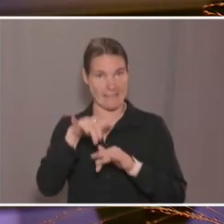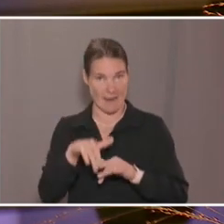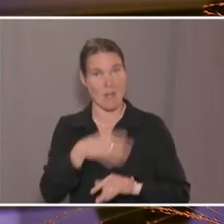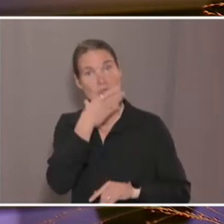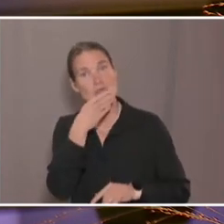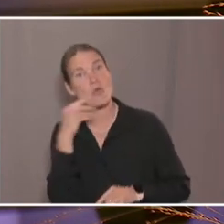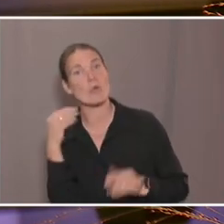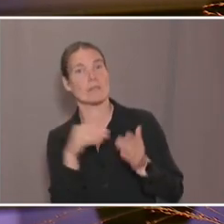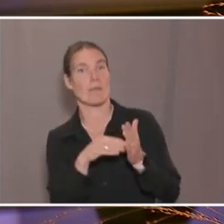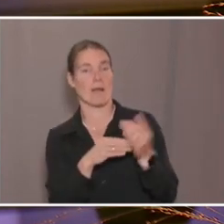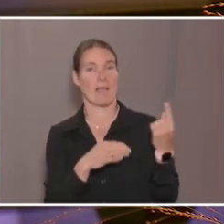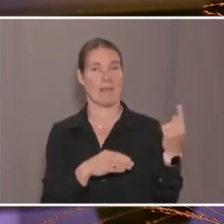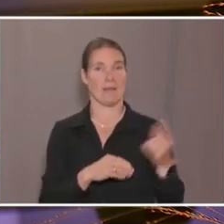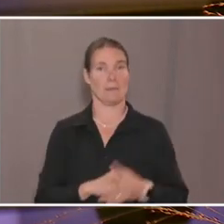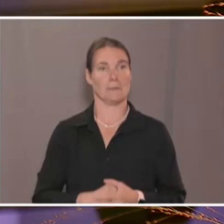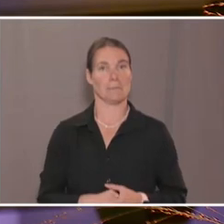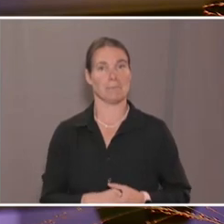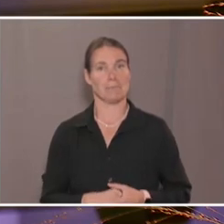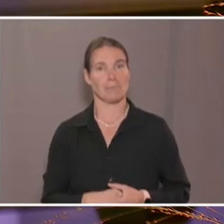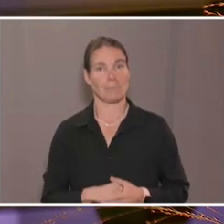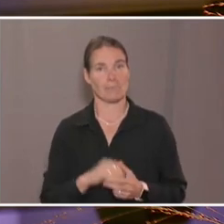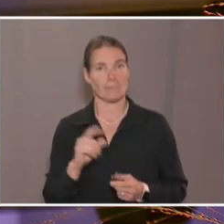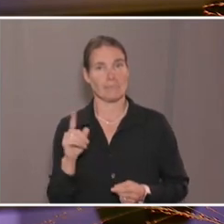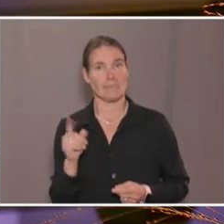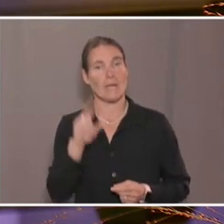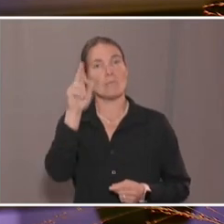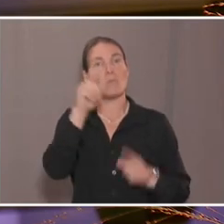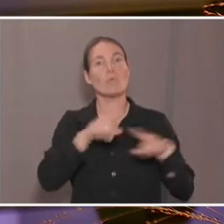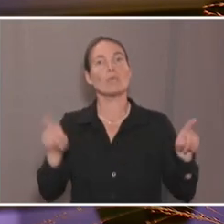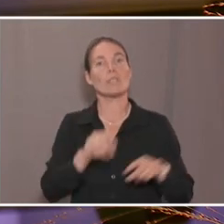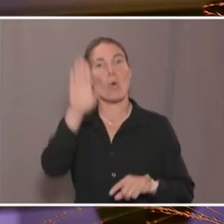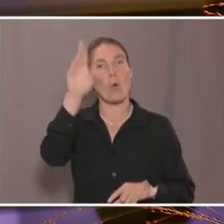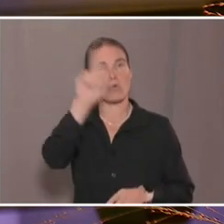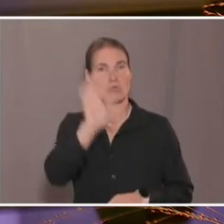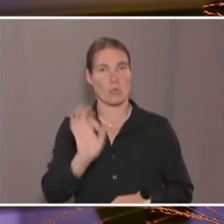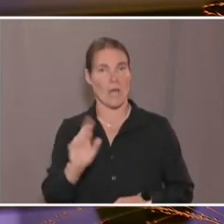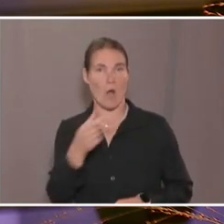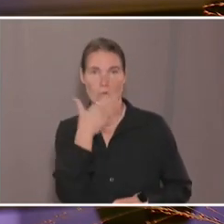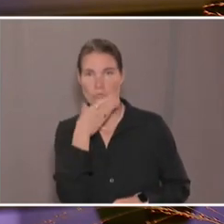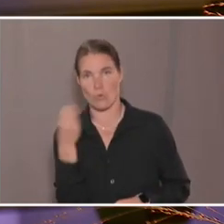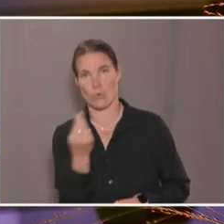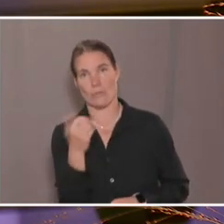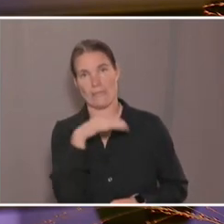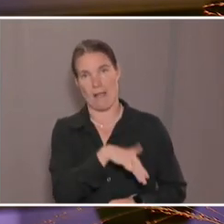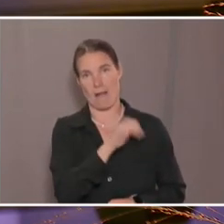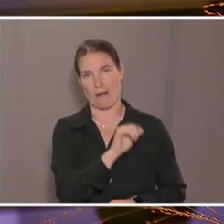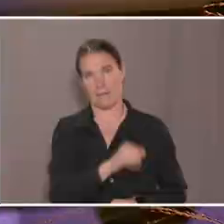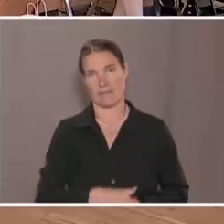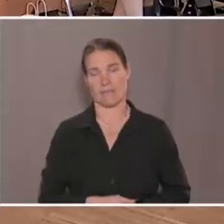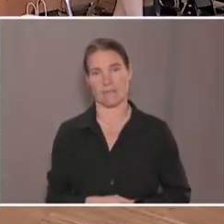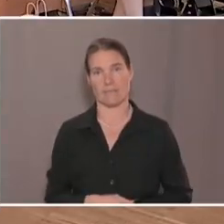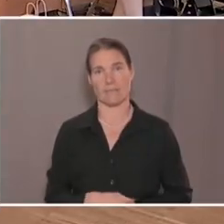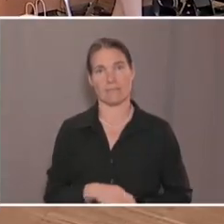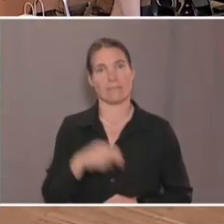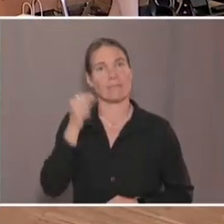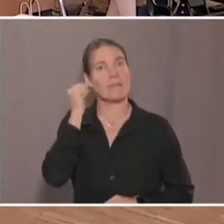Sie bei uns sind. Rico Gubler von der Musikhochschule ist bei uns. Toll, dass du da sein kannst. Und Frau Helbig lässt sich